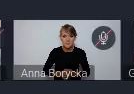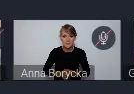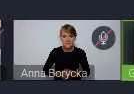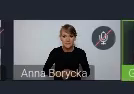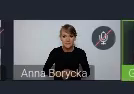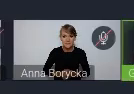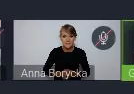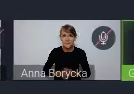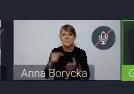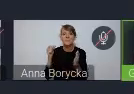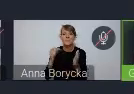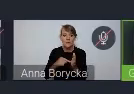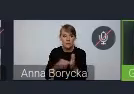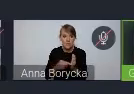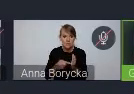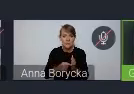I właśnie tutaj,